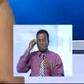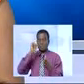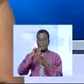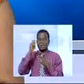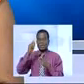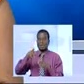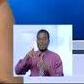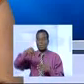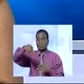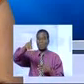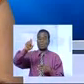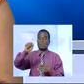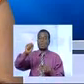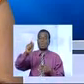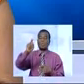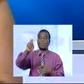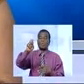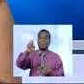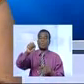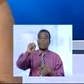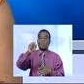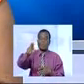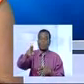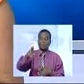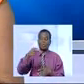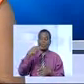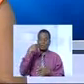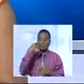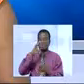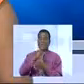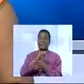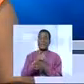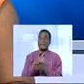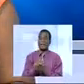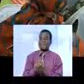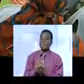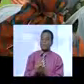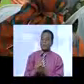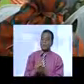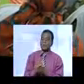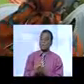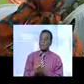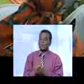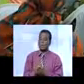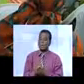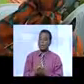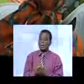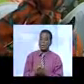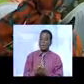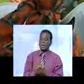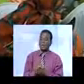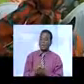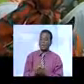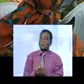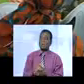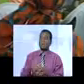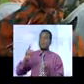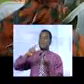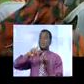C'était au plateau à la cathédrale Saint-Paul, nous dit Christelle Menon. Les camarades